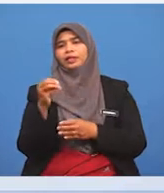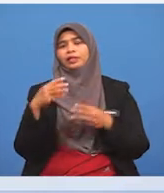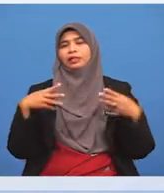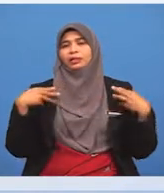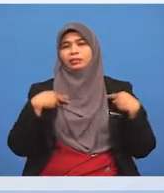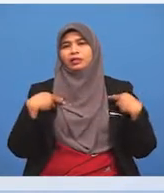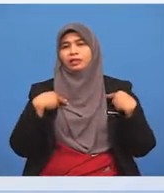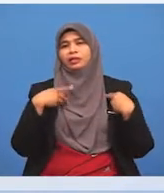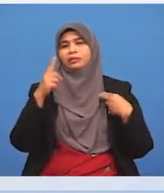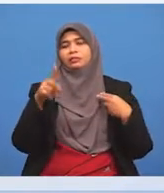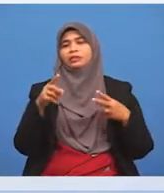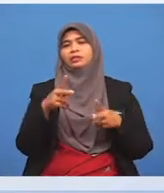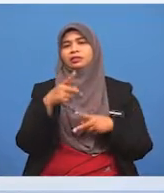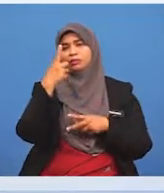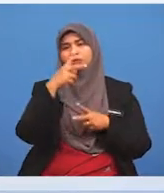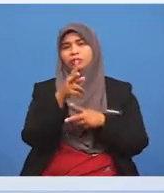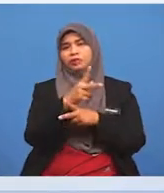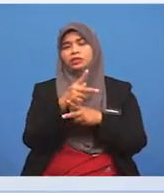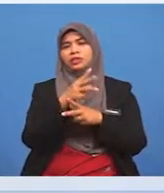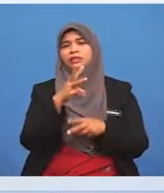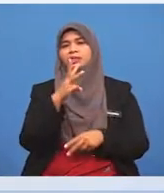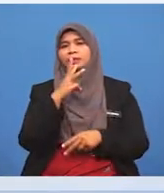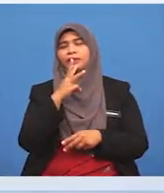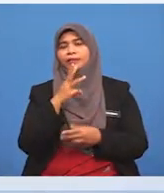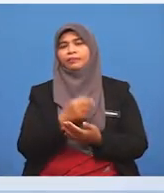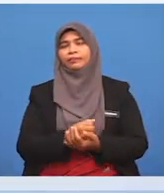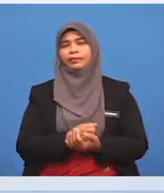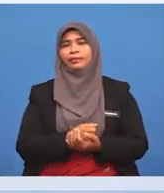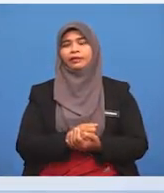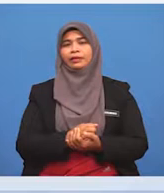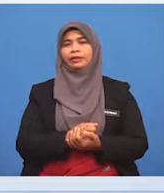kebersihan air untuk kegunaan domestik atau industri.